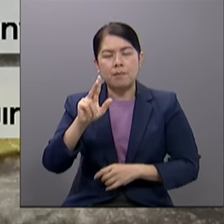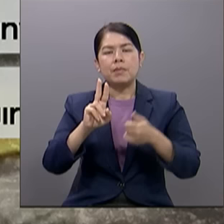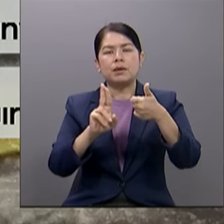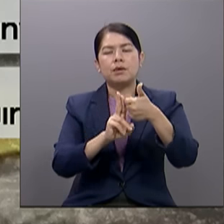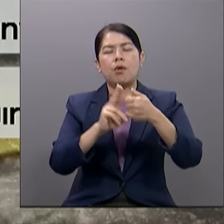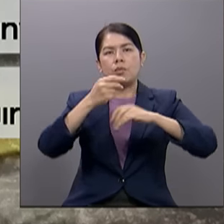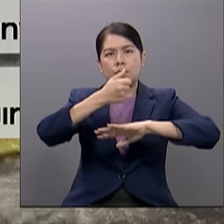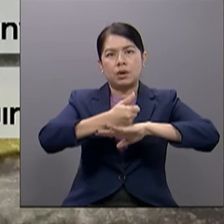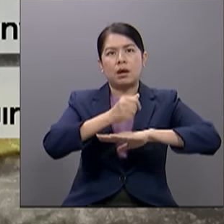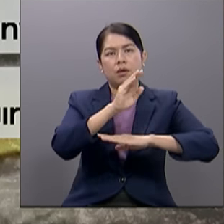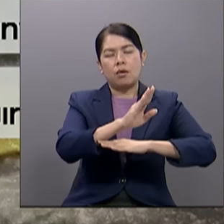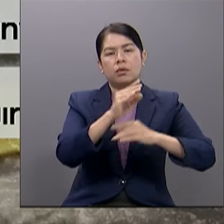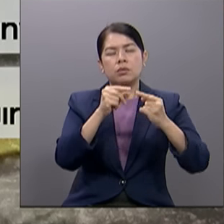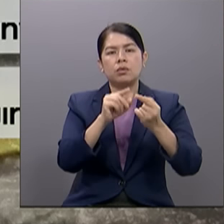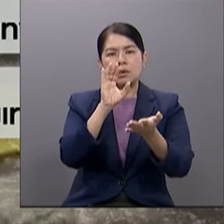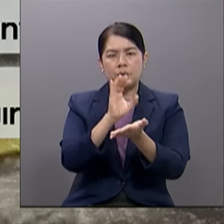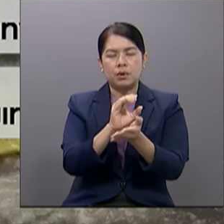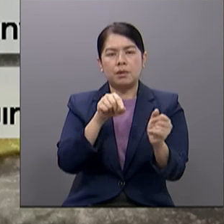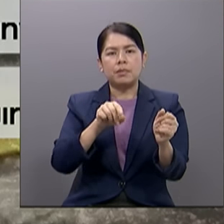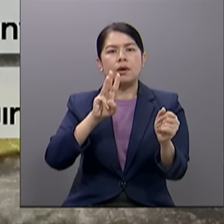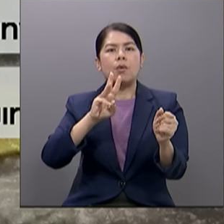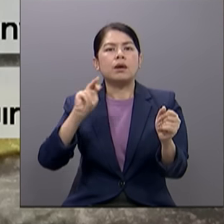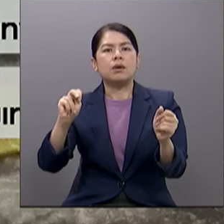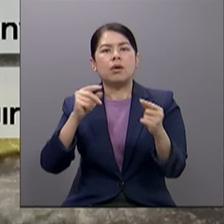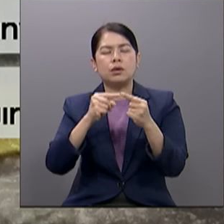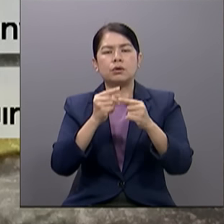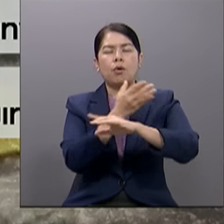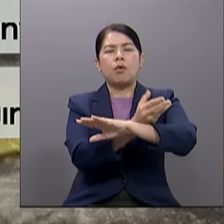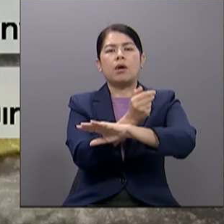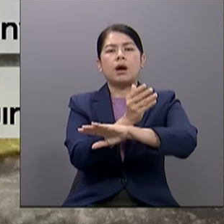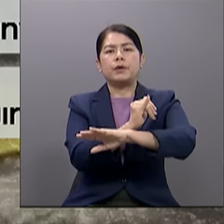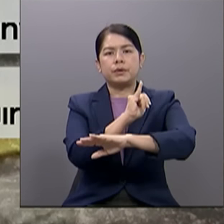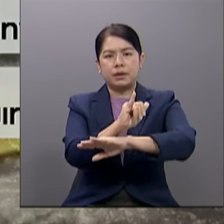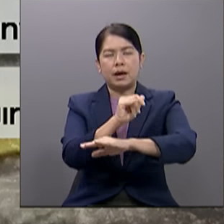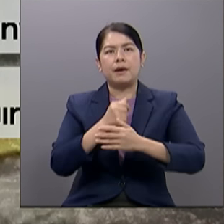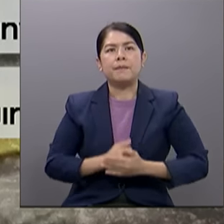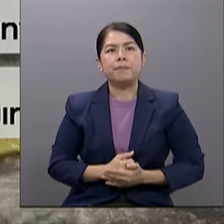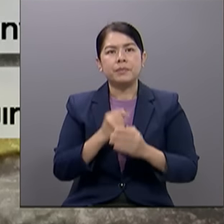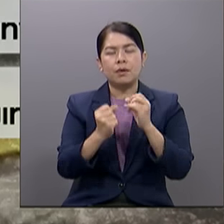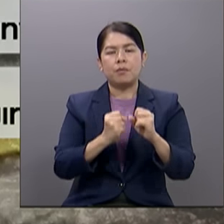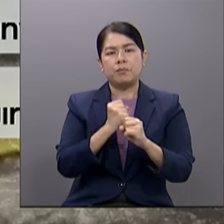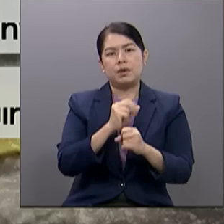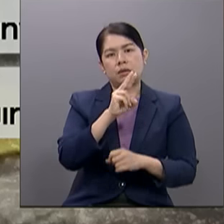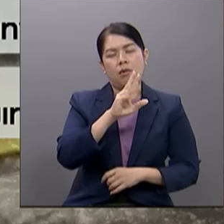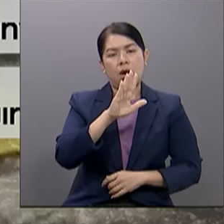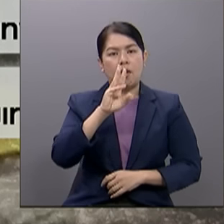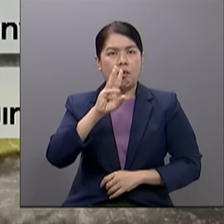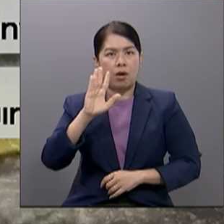ปราบปรามสถานีตำรวจภูธรวังน้อยจังหวัดพระนครศรีอยุธยาและในช่วงปี